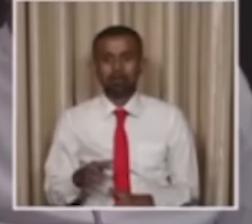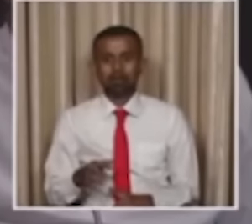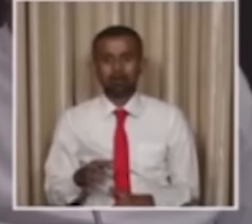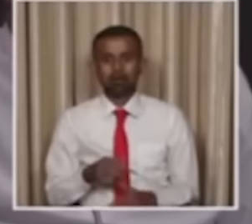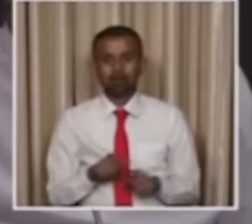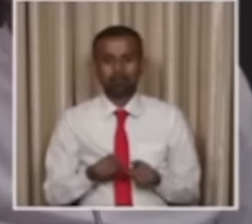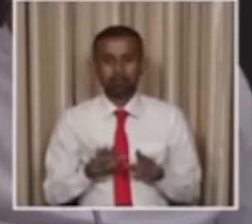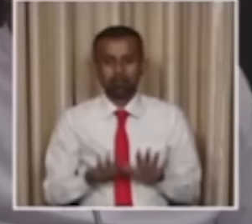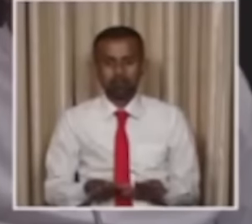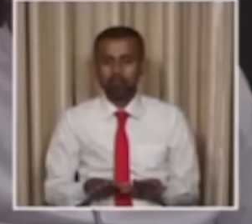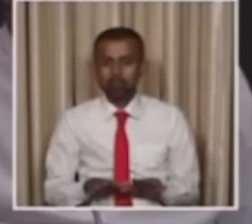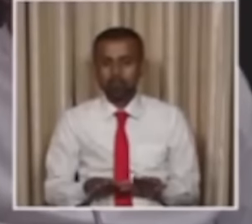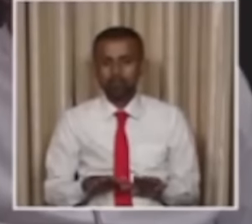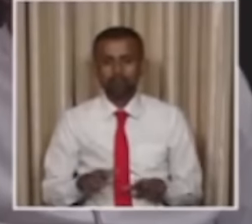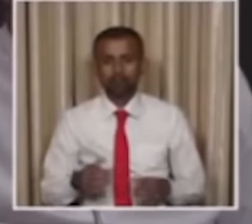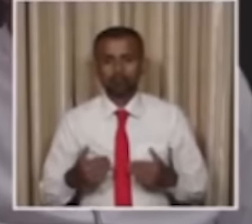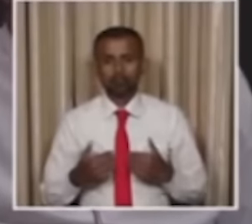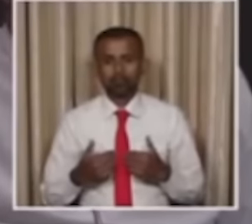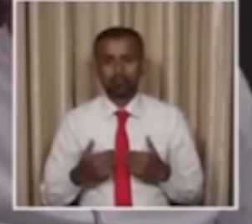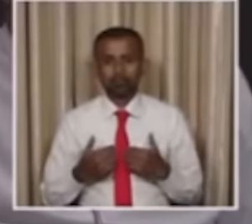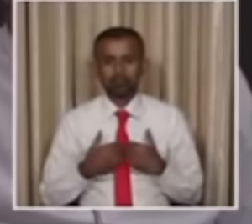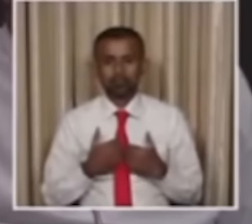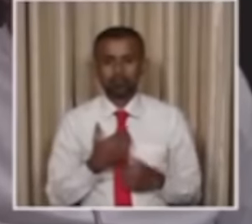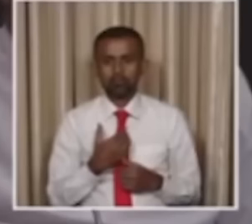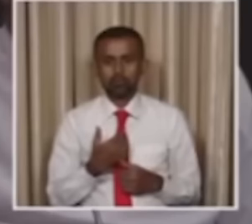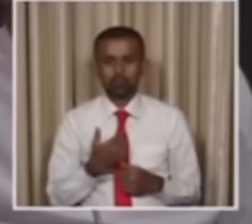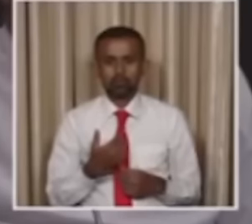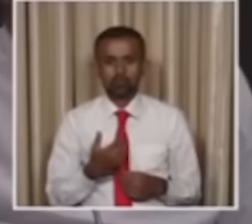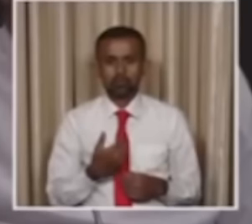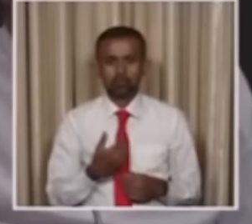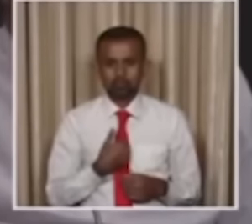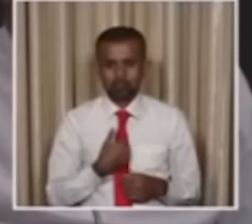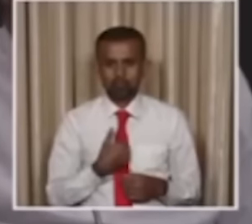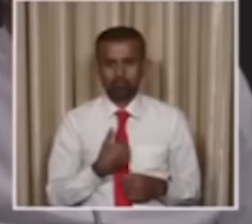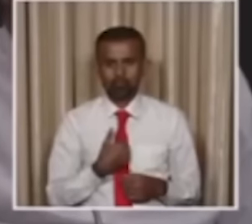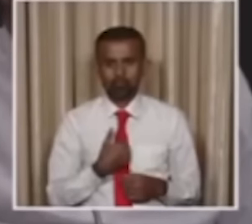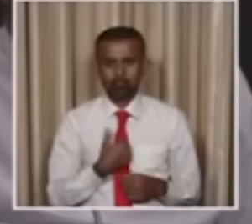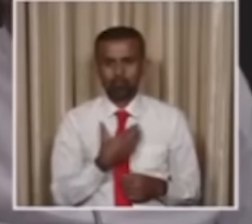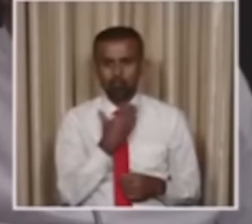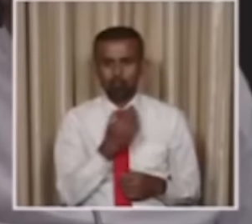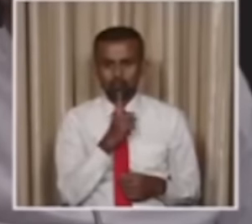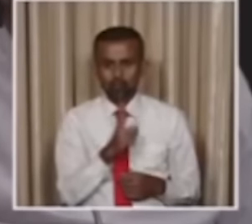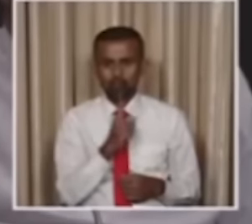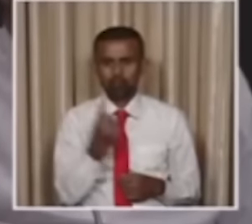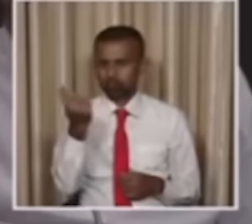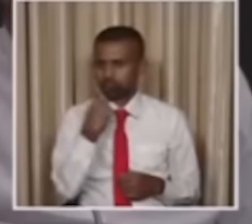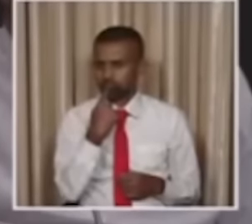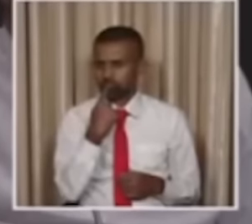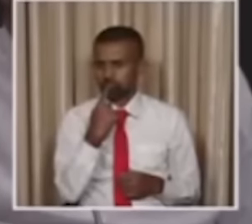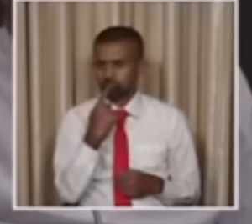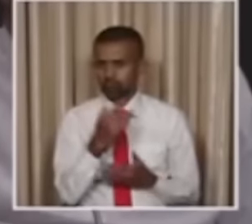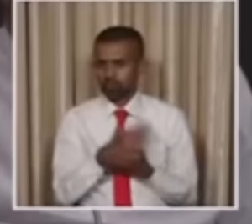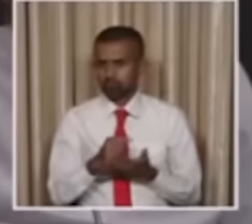තියෙද්දි දැන් මේ මං බොරු චෝදනා කිව්වා, මේ බොරු කාරණා ඉදිරිපත් කරා කියලා කියන එක